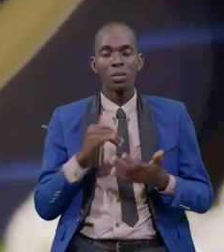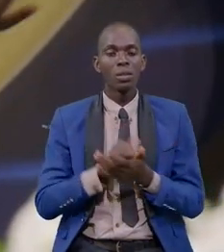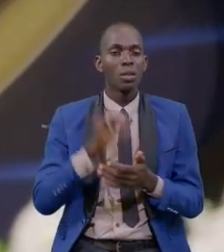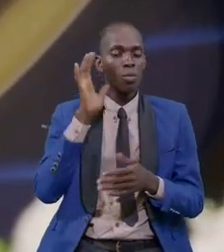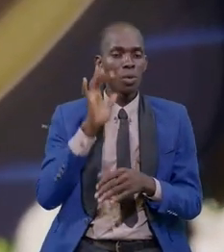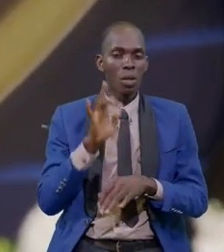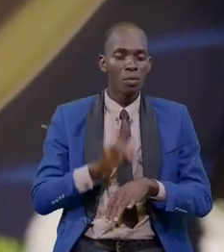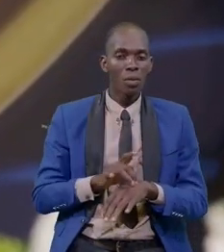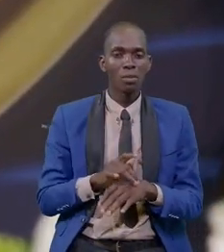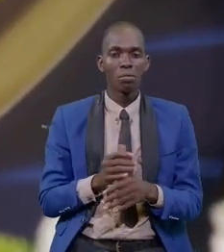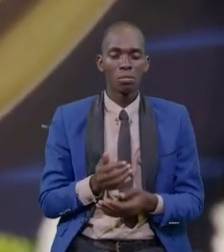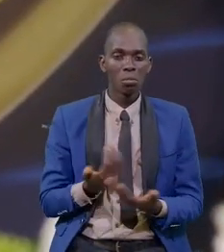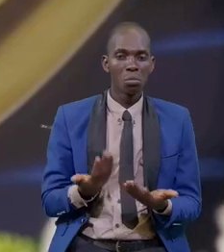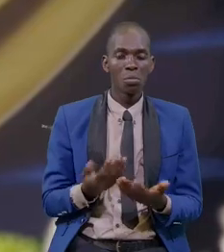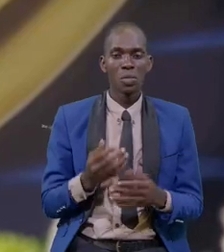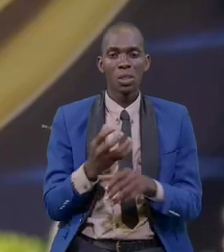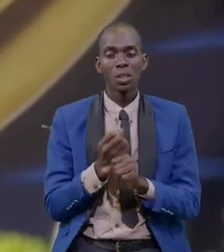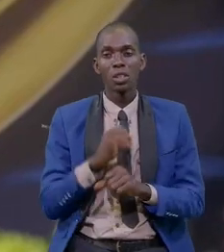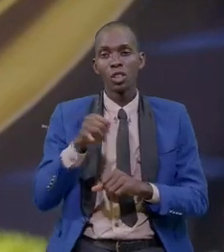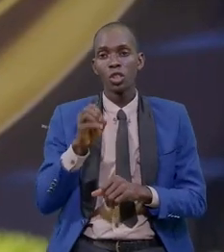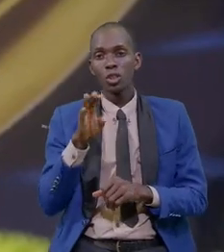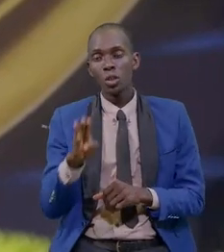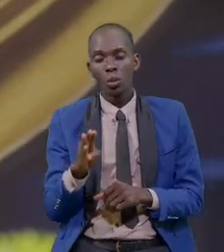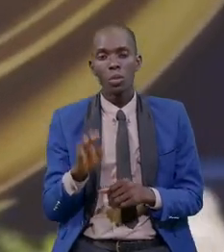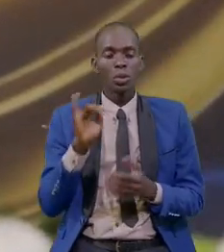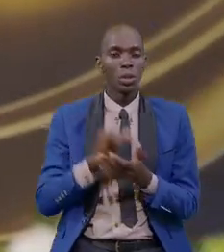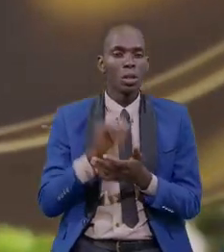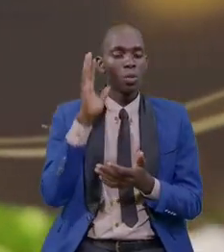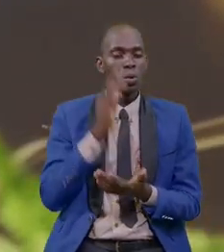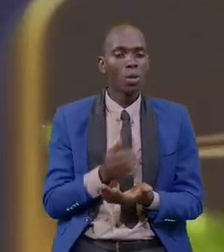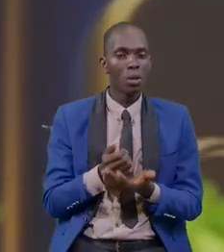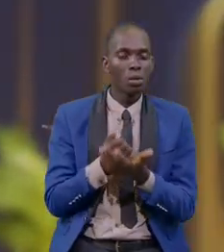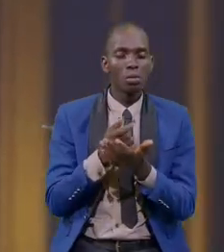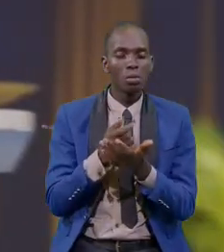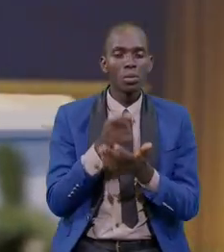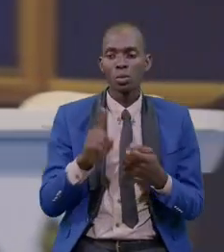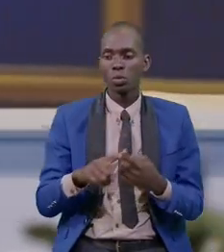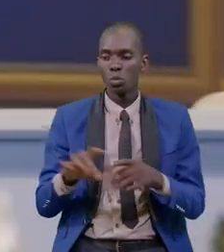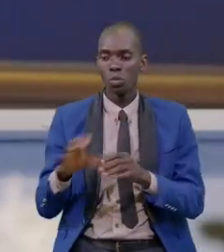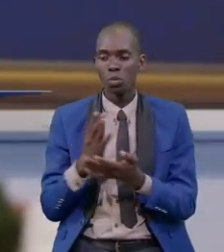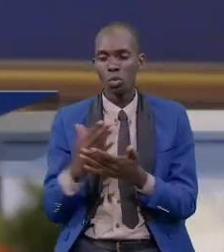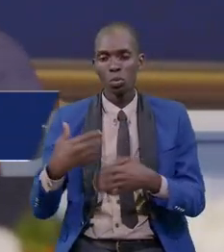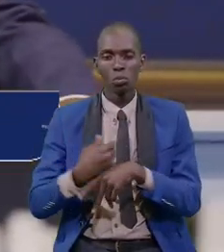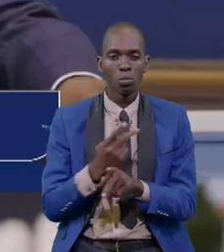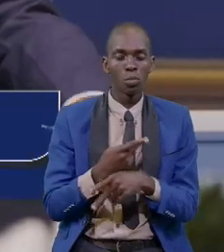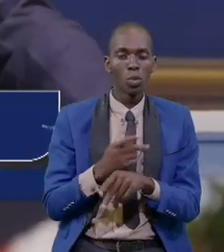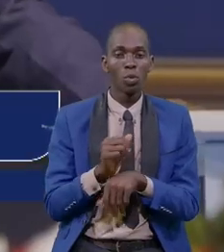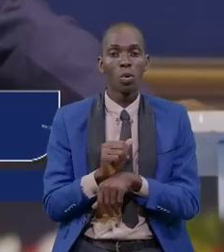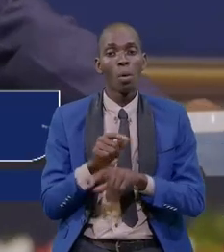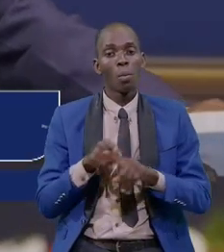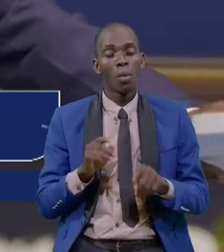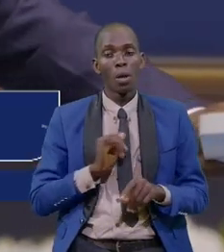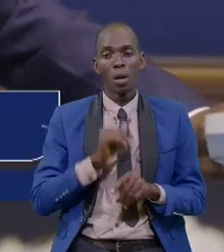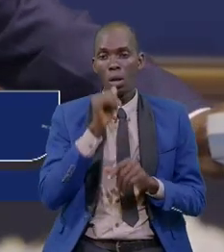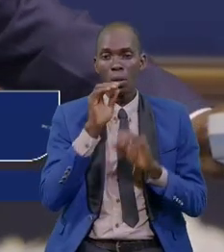leur façon de recevoir du travail ou affecter la fabrication ou des choses qu'ils feront dans la vie, je